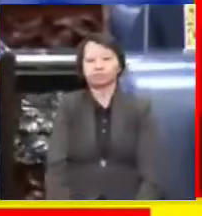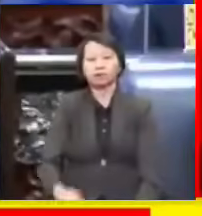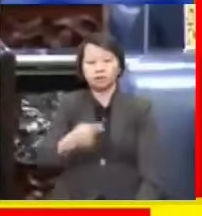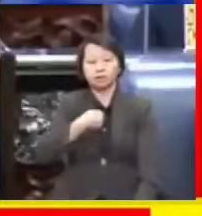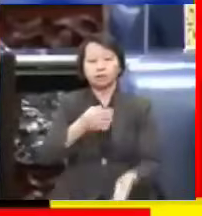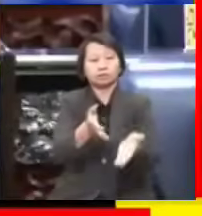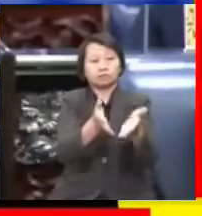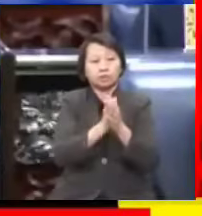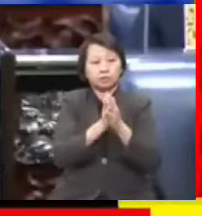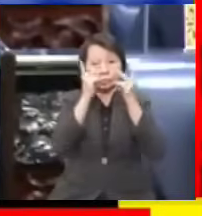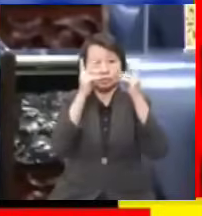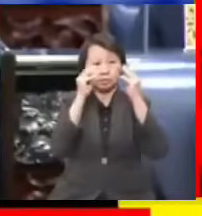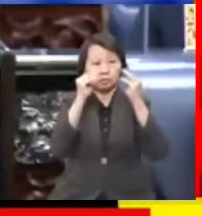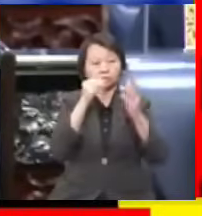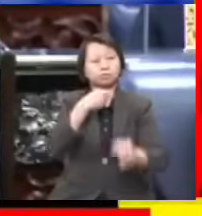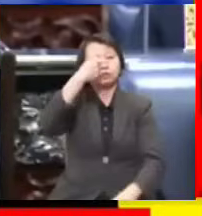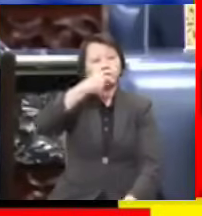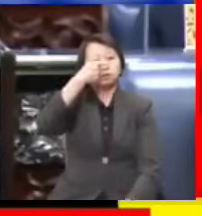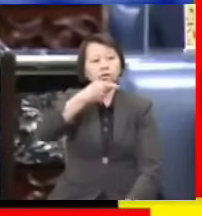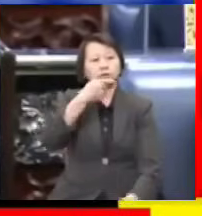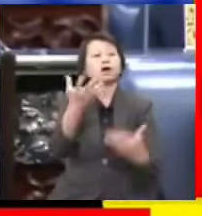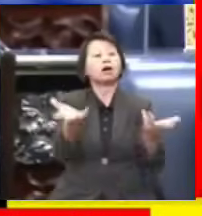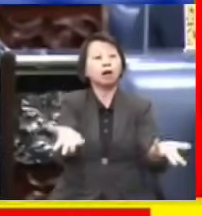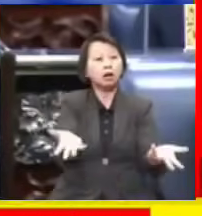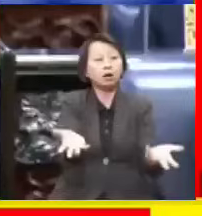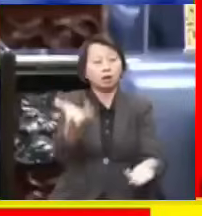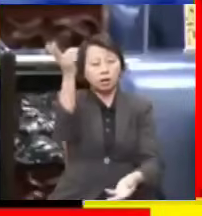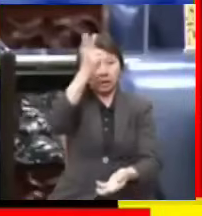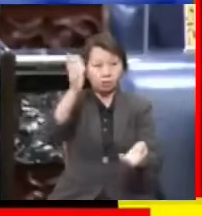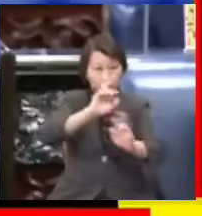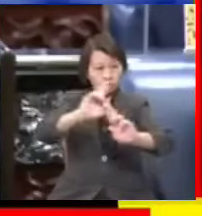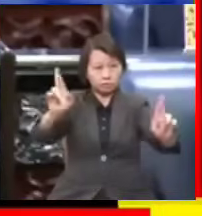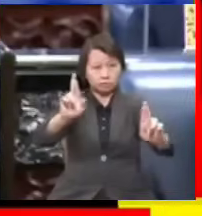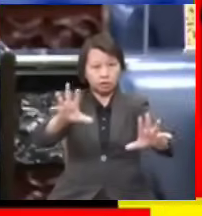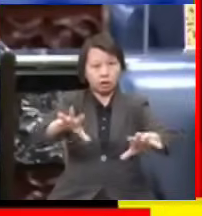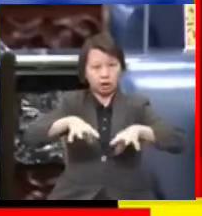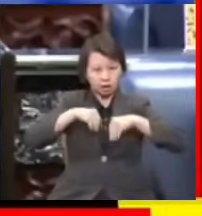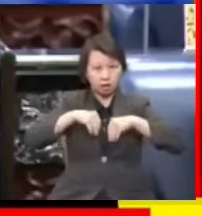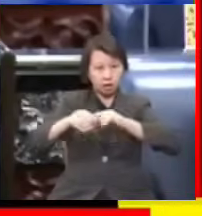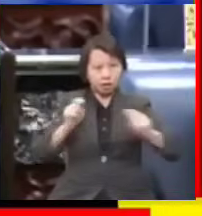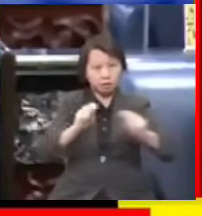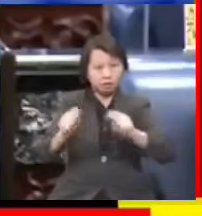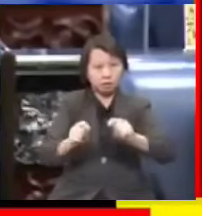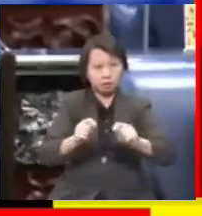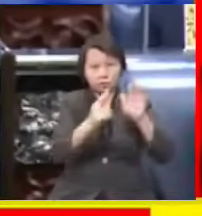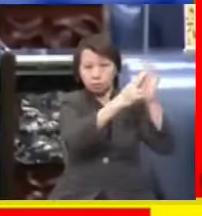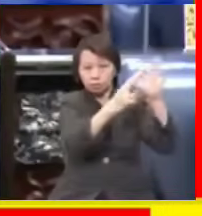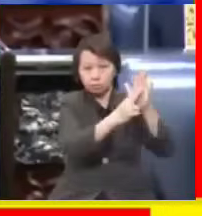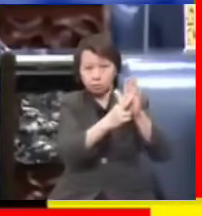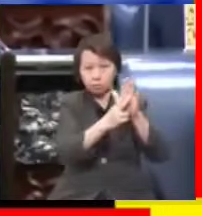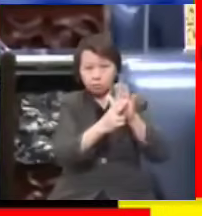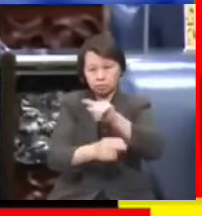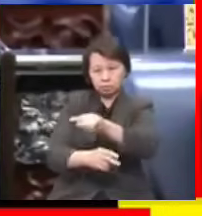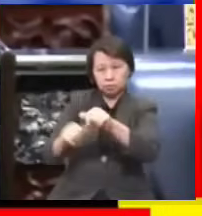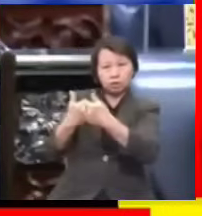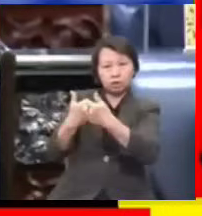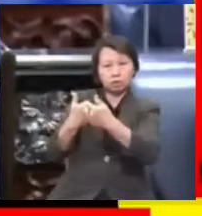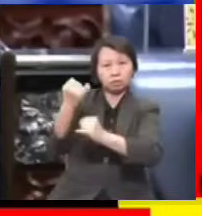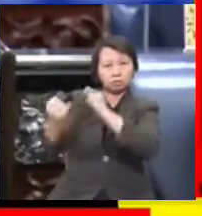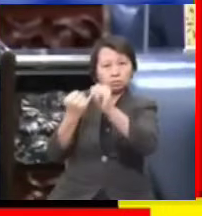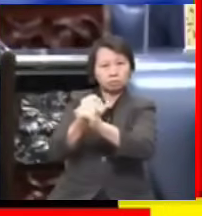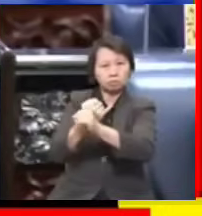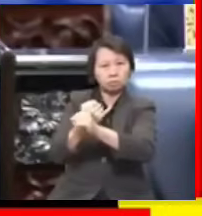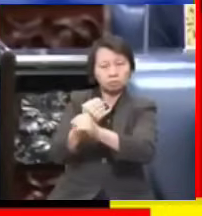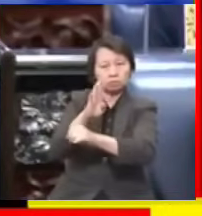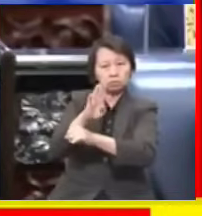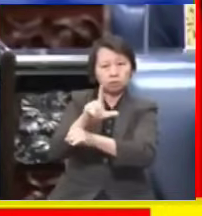Saya minta Perdana Menteri menyatakan apakah kerajaan bersedia mengambil tindakan perundangan terhadap agensi berita antarabangsa